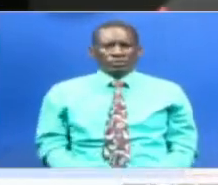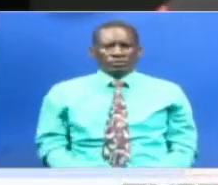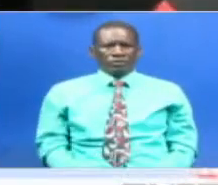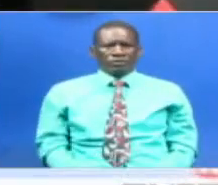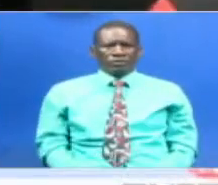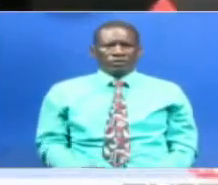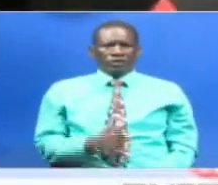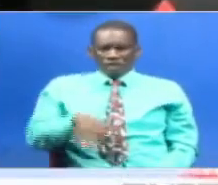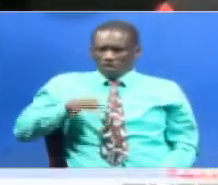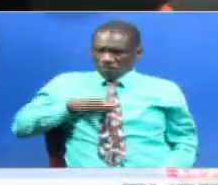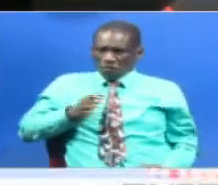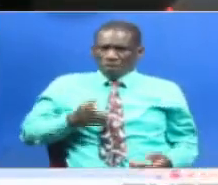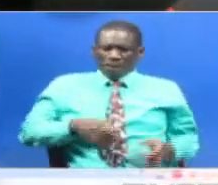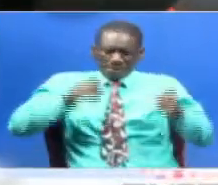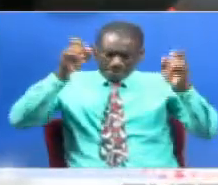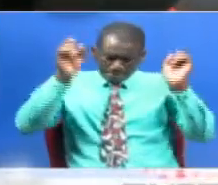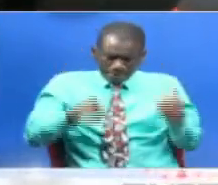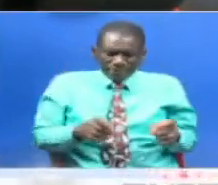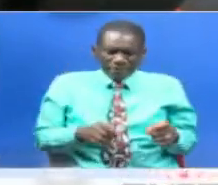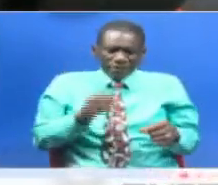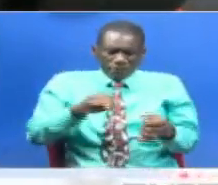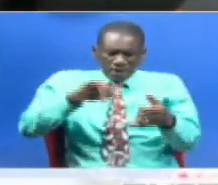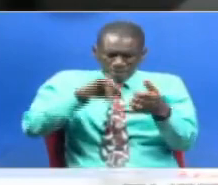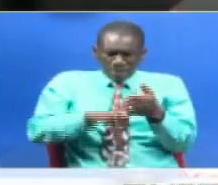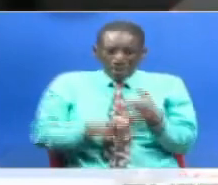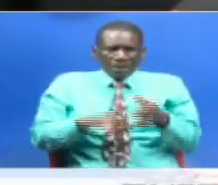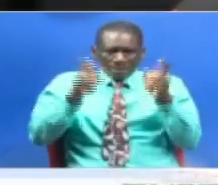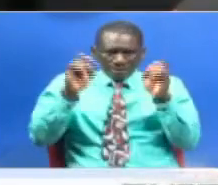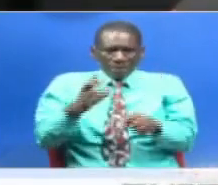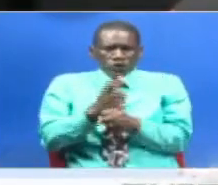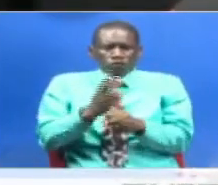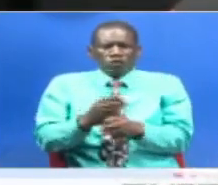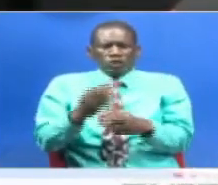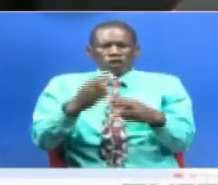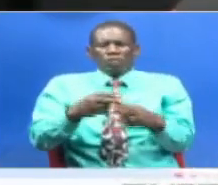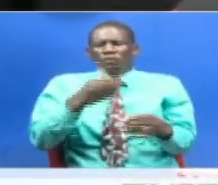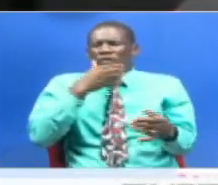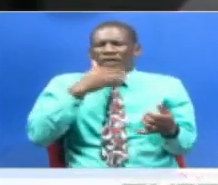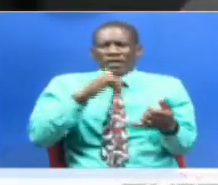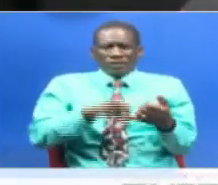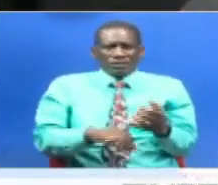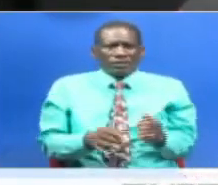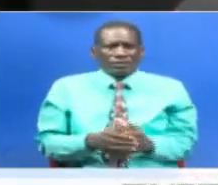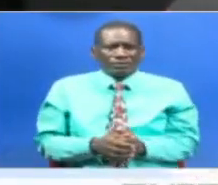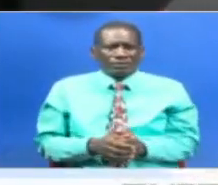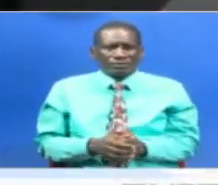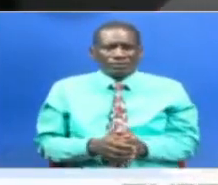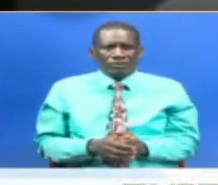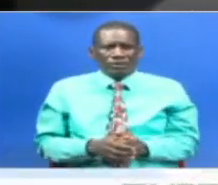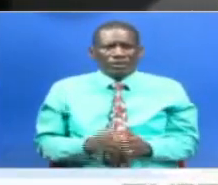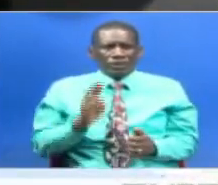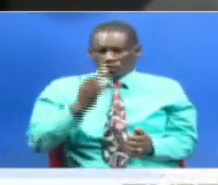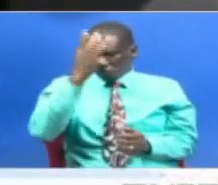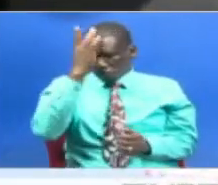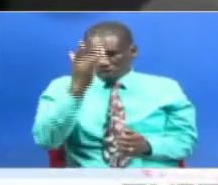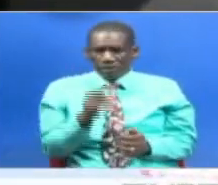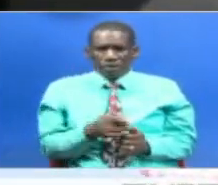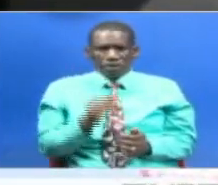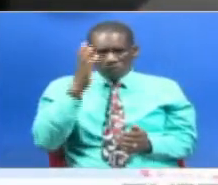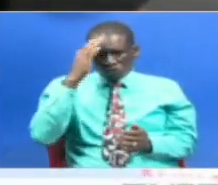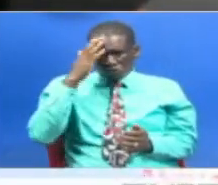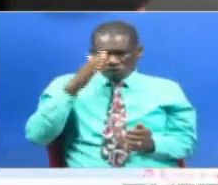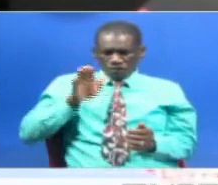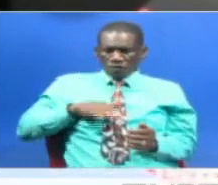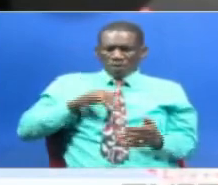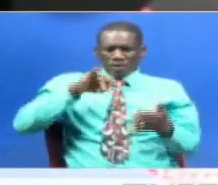Mwanamke ni lazima aliyeolewa atumie jina la bwanake. Kwa sababu unajua mwanamke